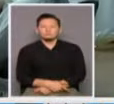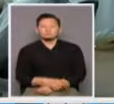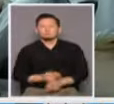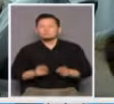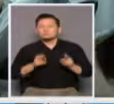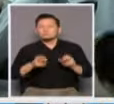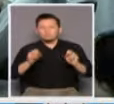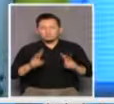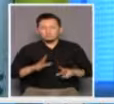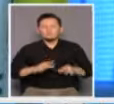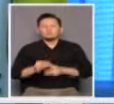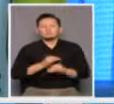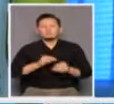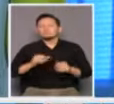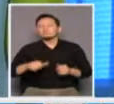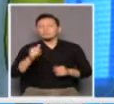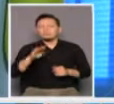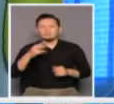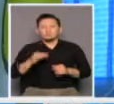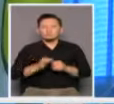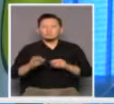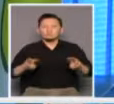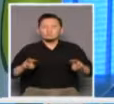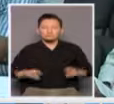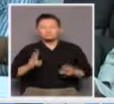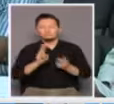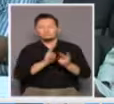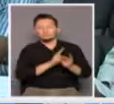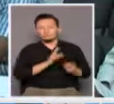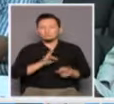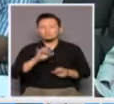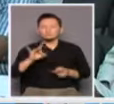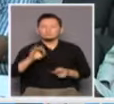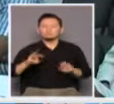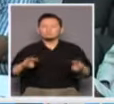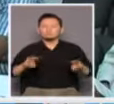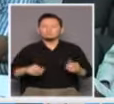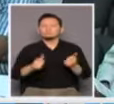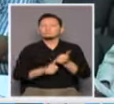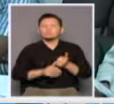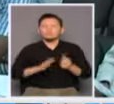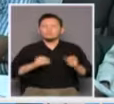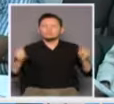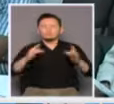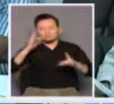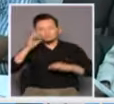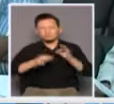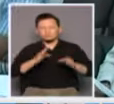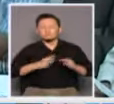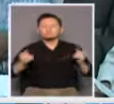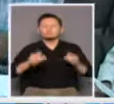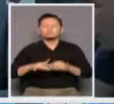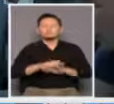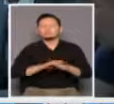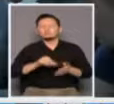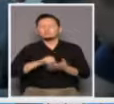Сапармен келген компания өкілдері алдымен Жылой ауданы басшыларымен жүздесті. Ротан партиясының мәжіліс залында өткен басқосуға жергілікті